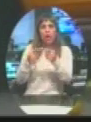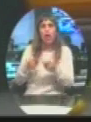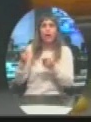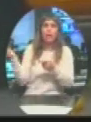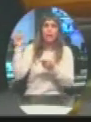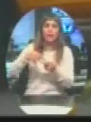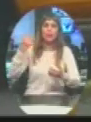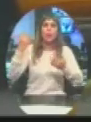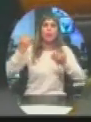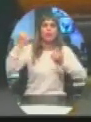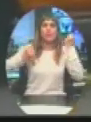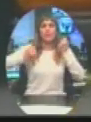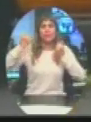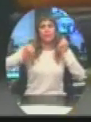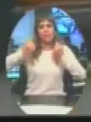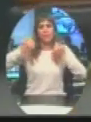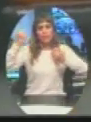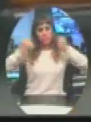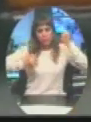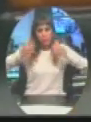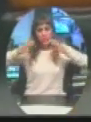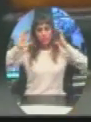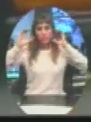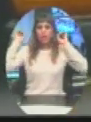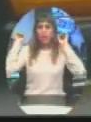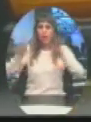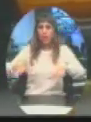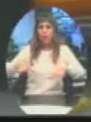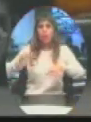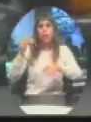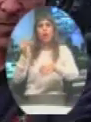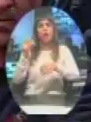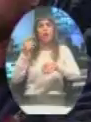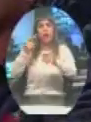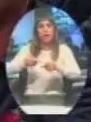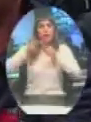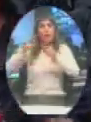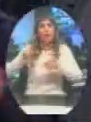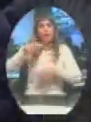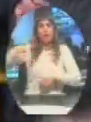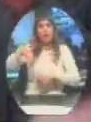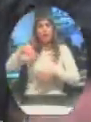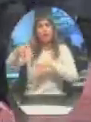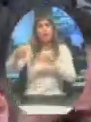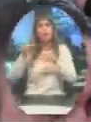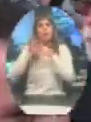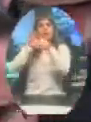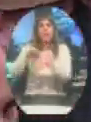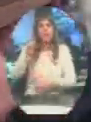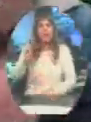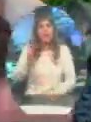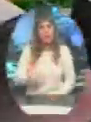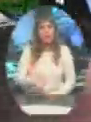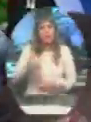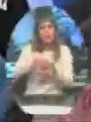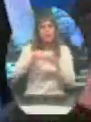בטנדרים ומסעיות זרקו את התוצרת החקלאית ברחובות המובילים לכנסת במחאה על אי הכללתם בתקציב